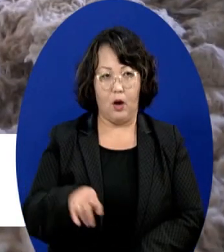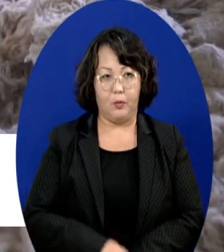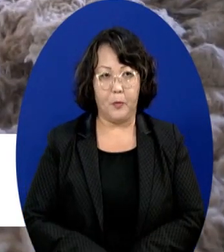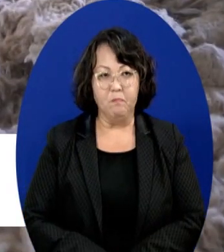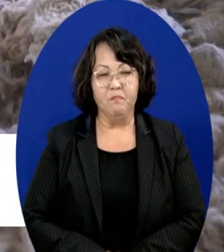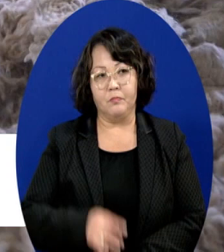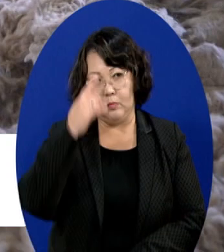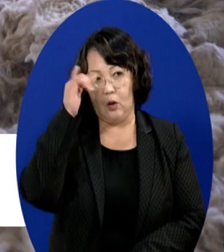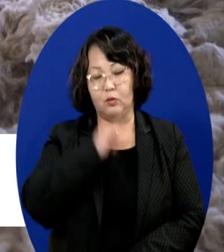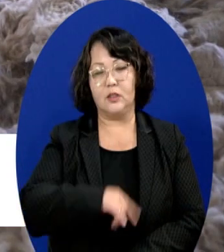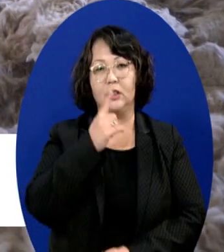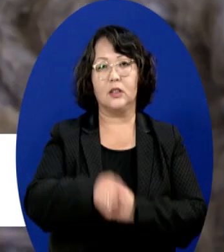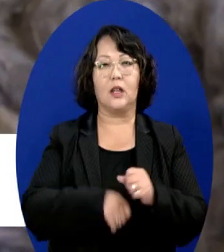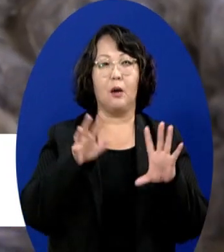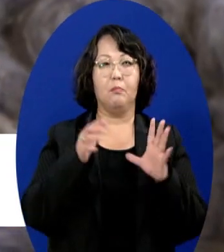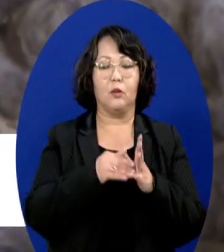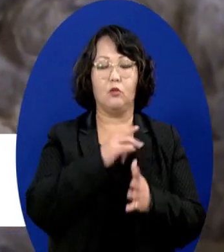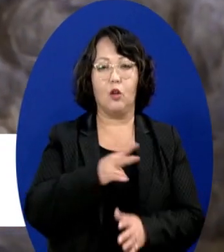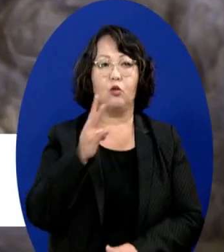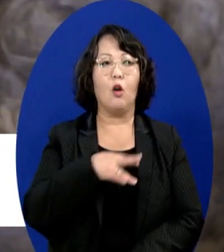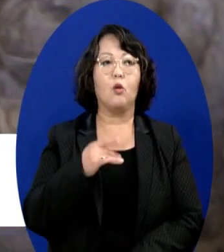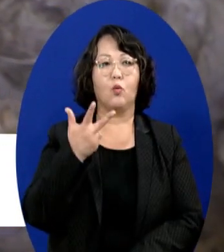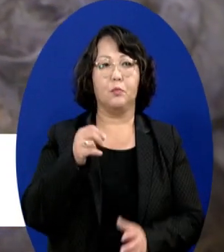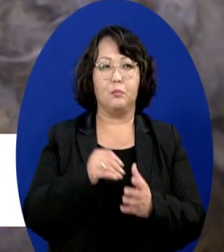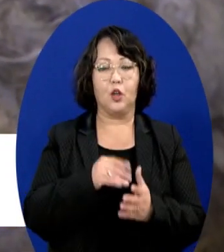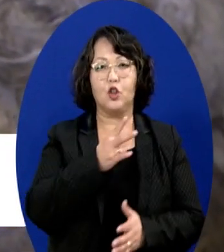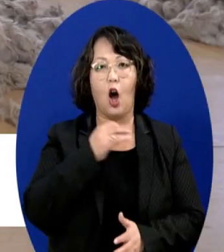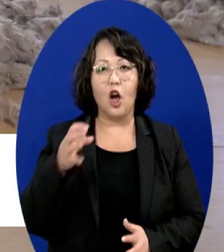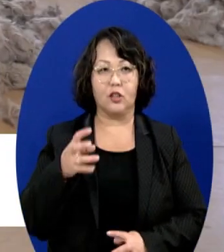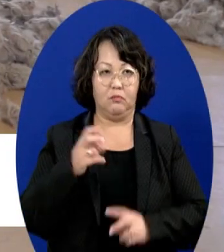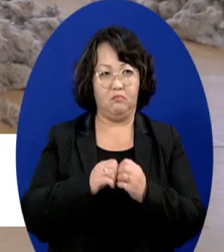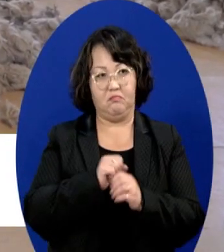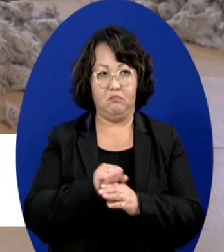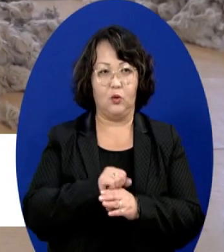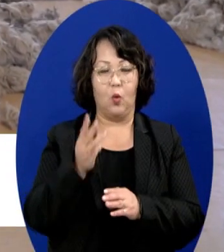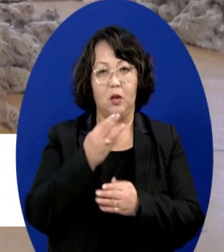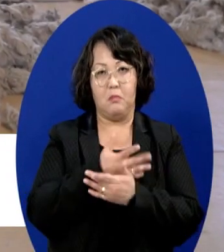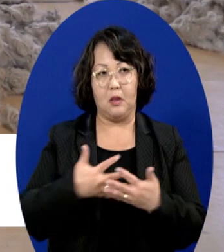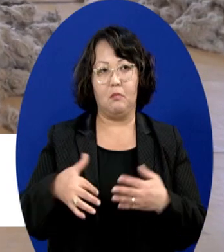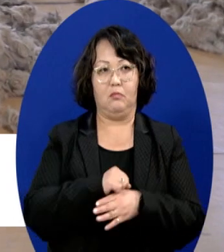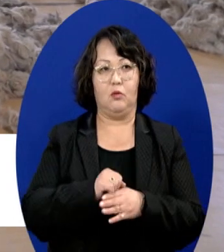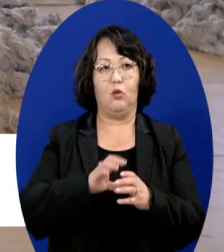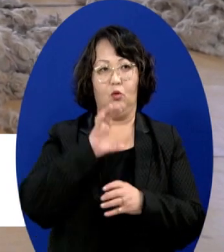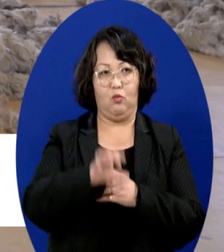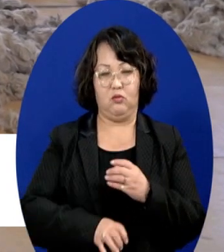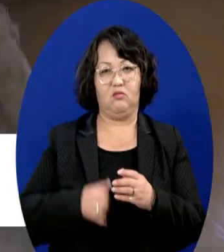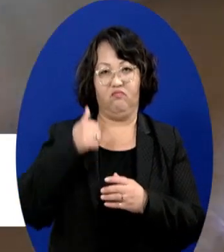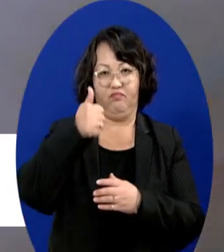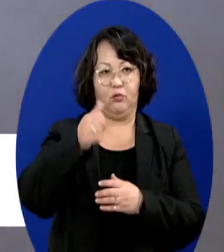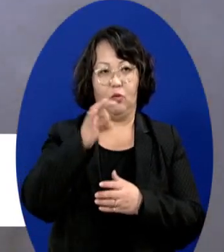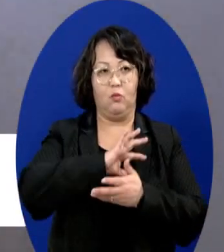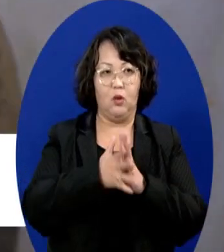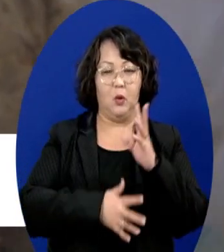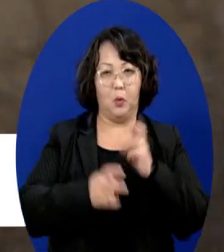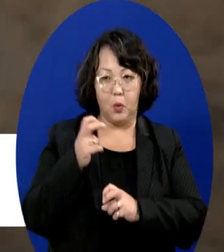Манай улс жилд 100,000 орчим тонн ноолор 30,000 гаруй ноос бэлтгэдэг. Түүхийд бэлтгэлээрээ манай улс олон улсад тэргүүлж байгаа ч үйлдвэрлэлийн шатанд ашиг хүртэж